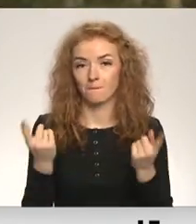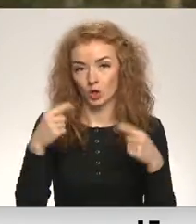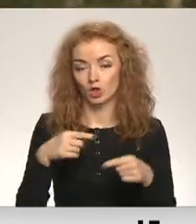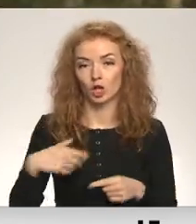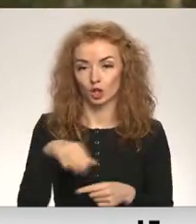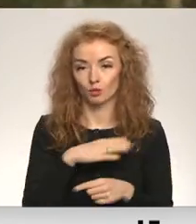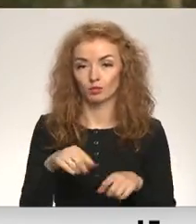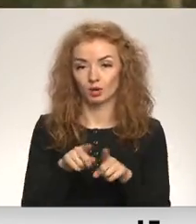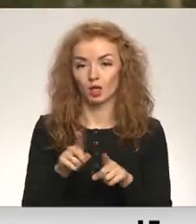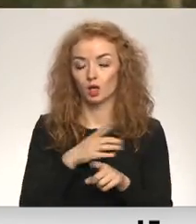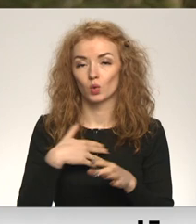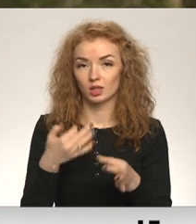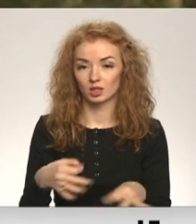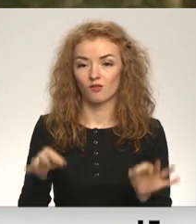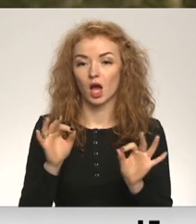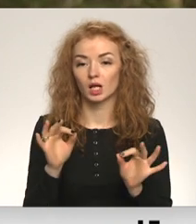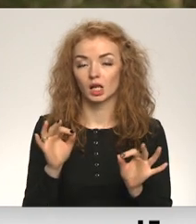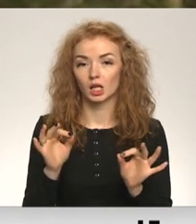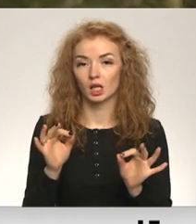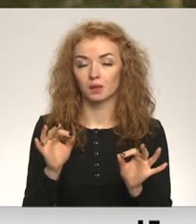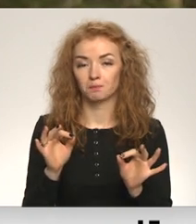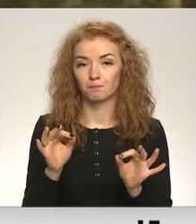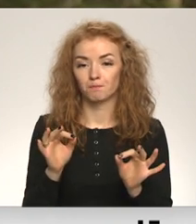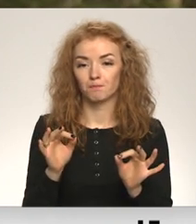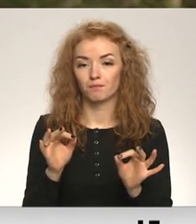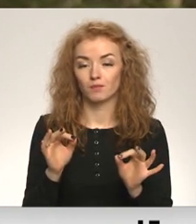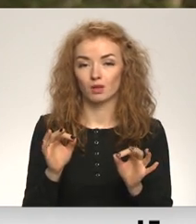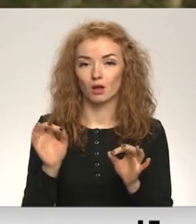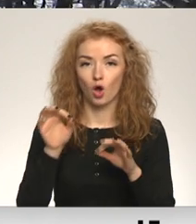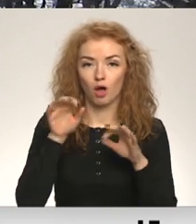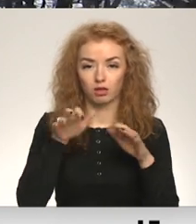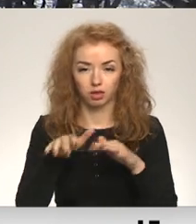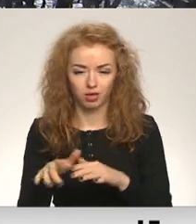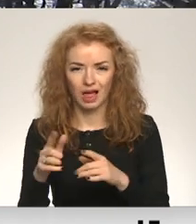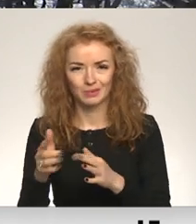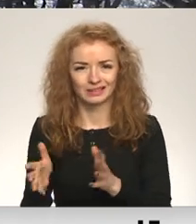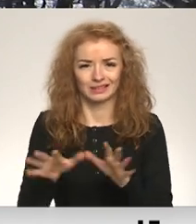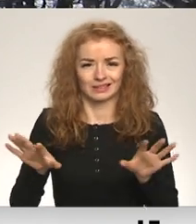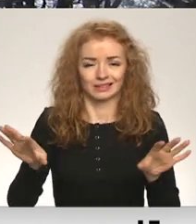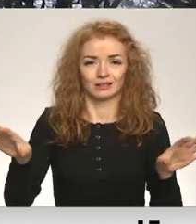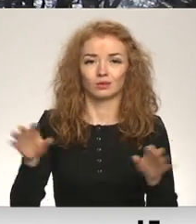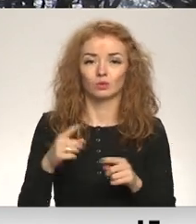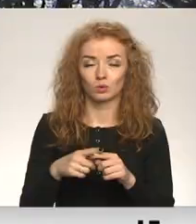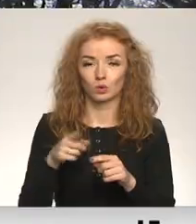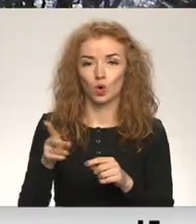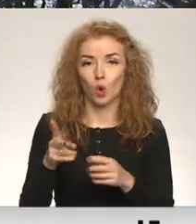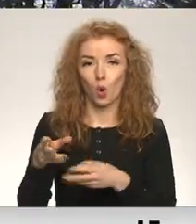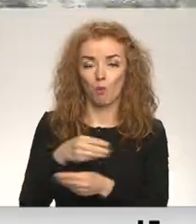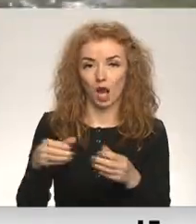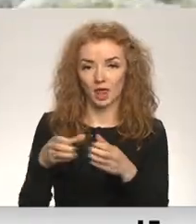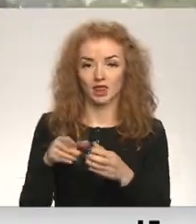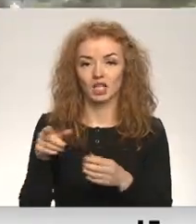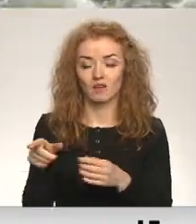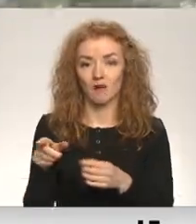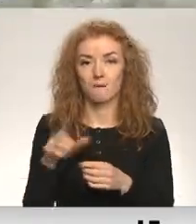mums arī diezgan svarīgi ir šis te nobrukuma novēršana. Dārzkopības kooperatīvam par pienākumu